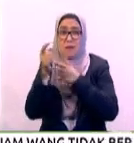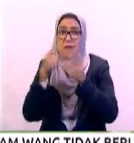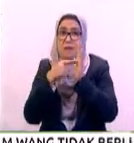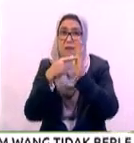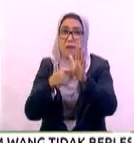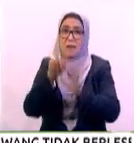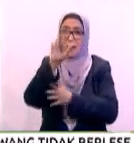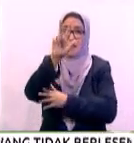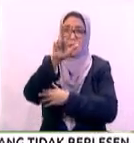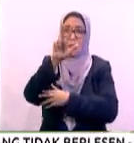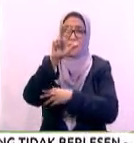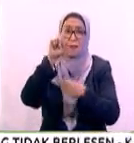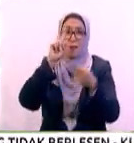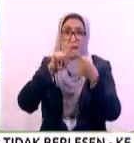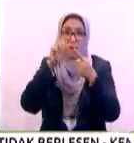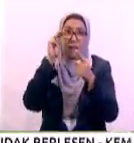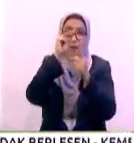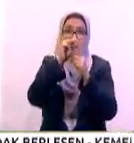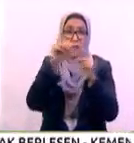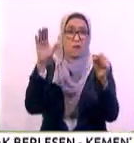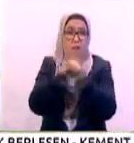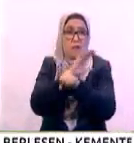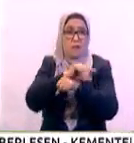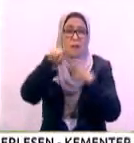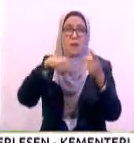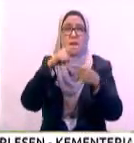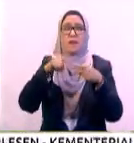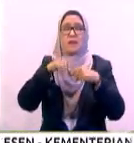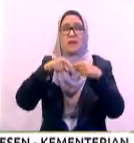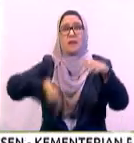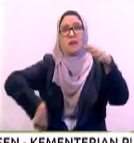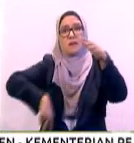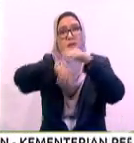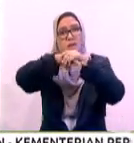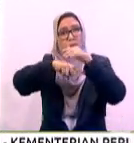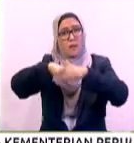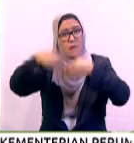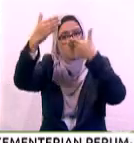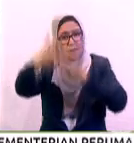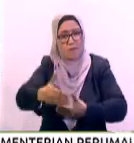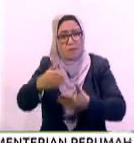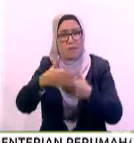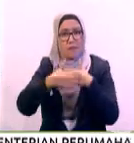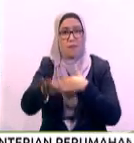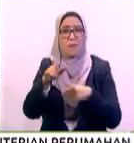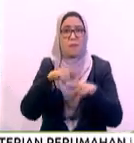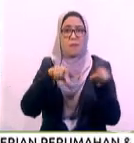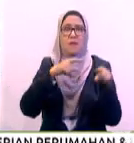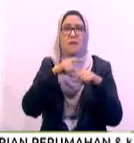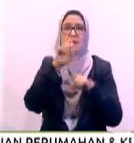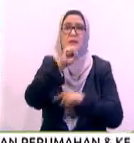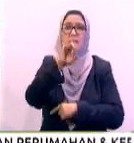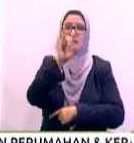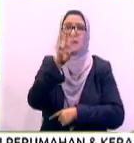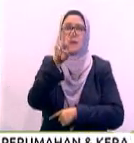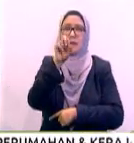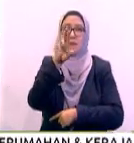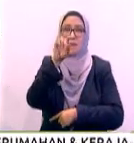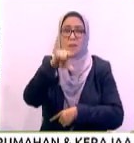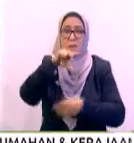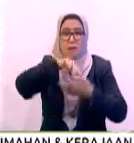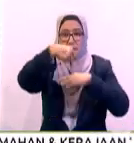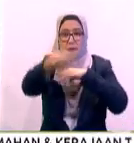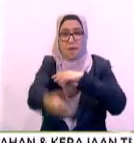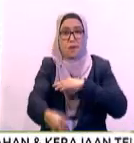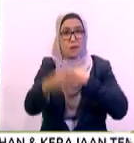Fitri Mascon menghadiahkan sepakan penalti selepas Sean Eugene Selvaraj dijatuhkan dalam kotak penalti. Pemain import dari